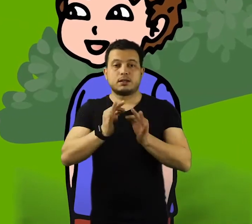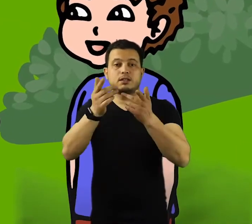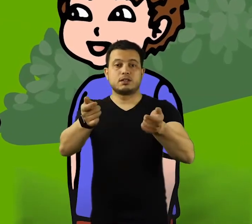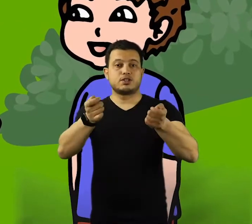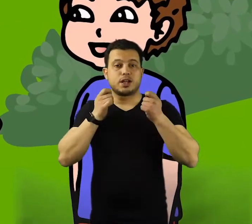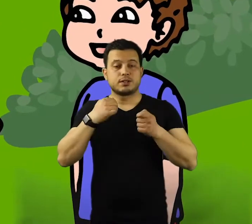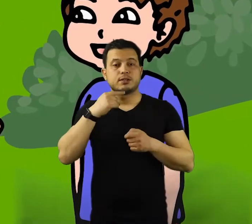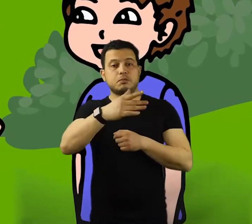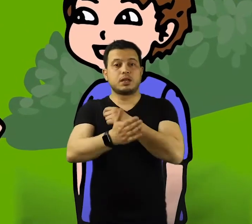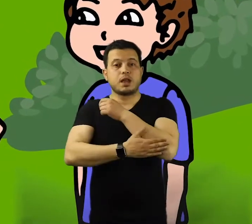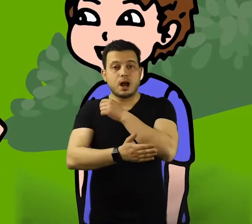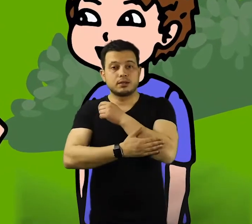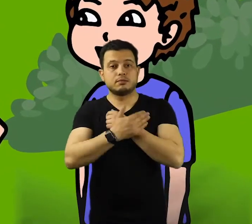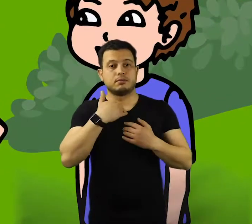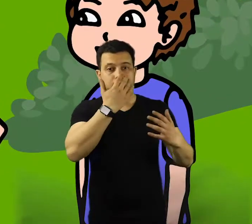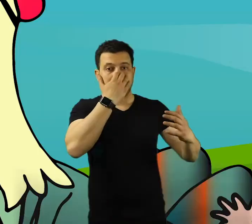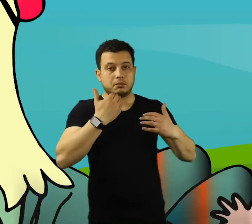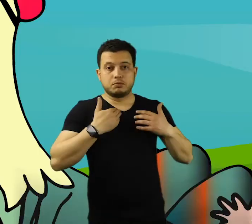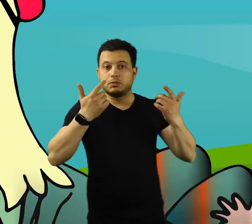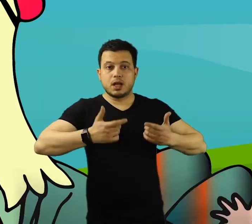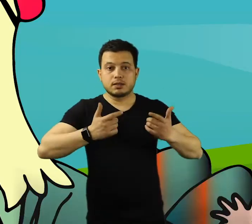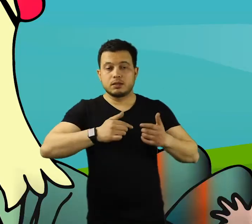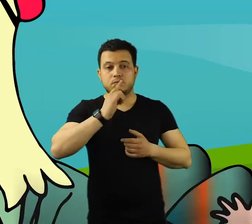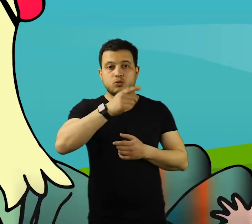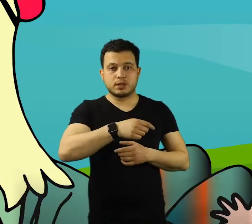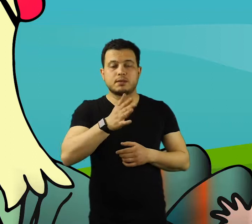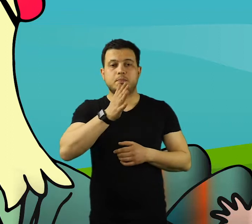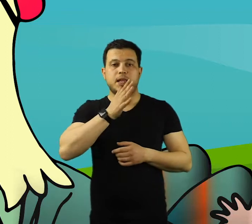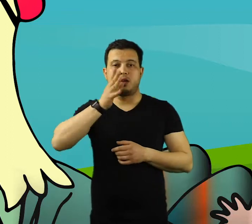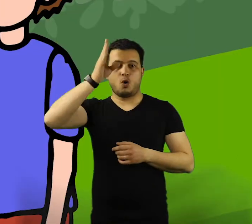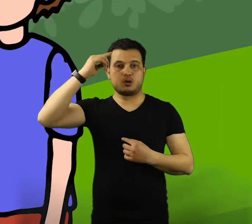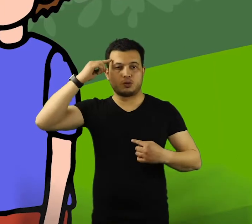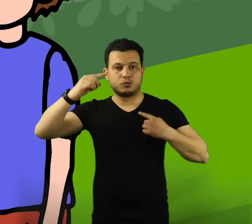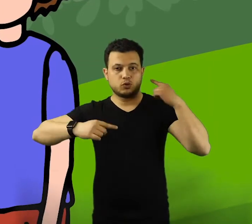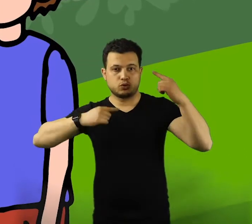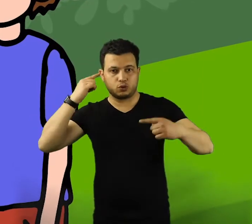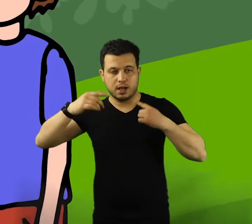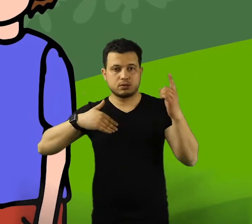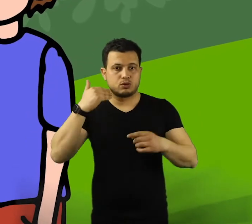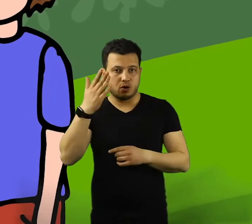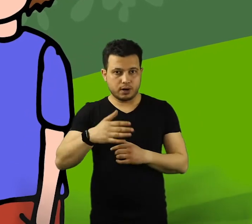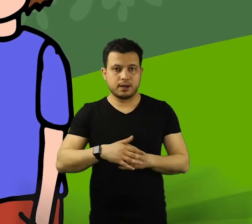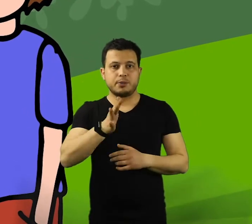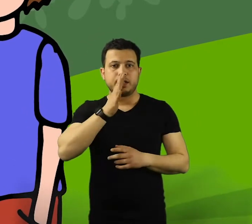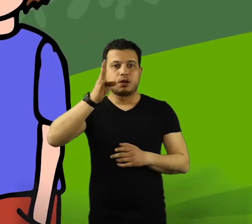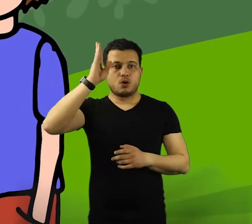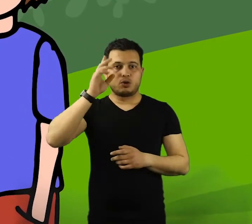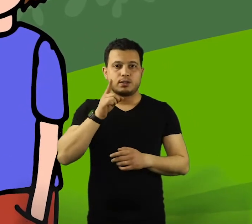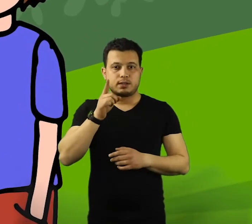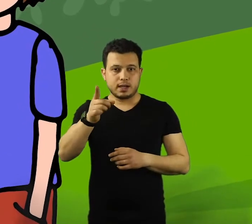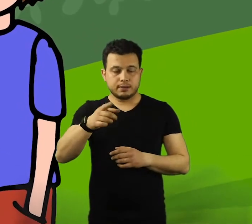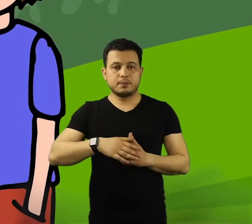nasıl yardım isteyeceğiz? Biraz düşüneyim Pınarcığım Bilge Horoz Sen denizin